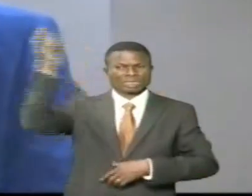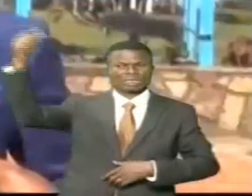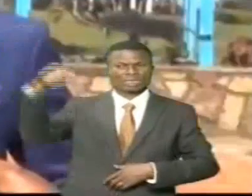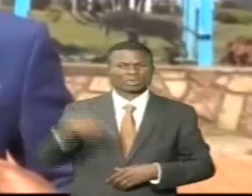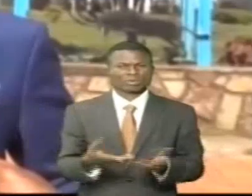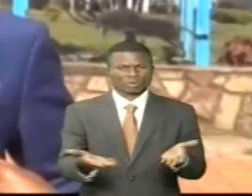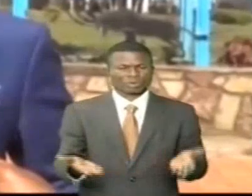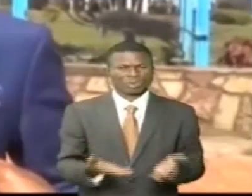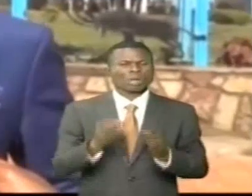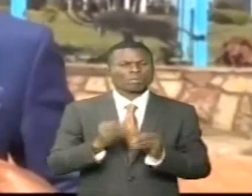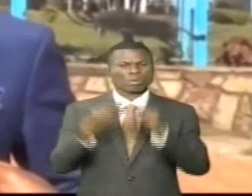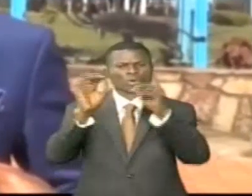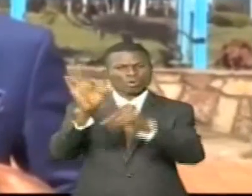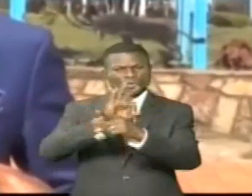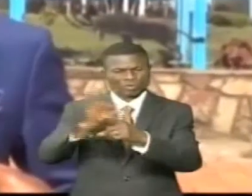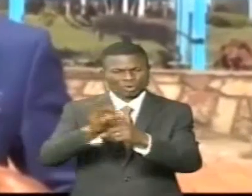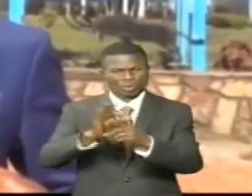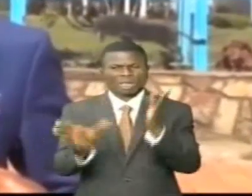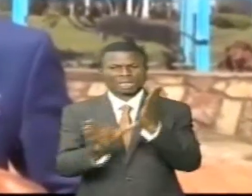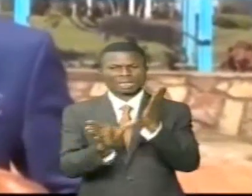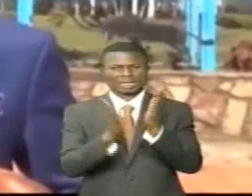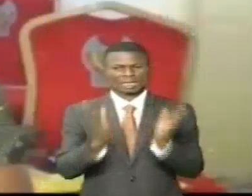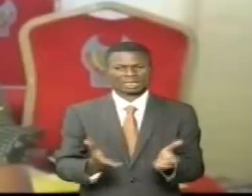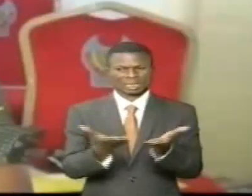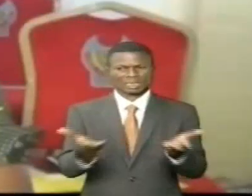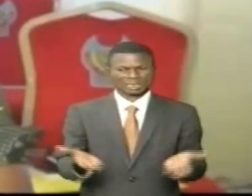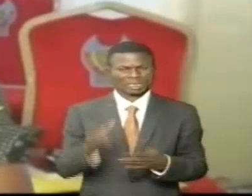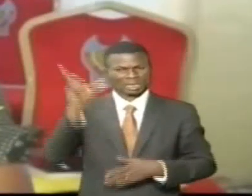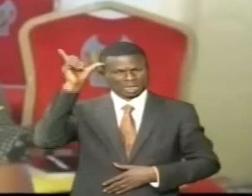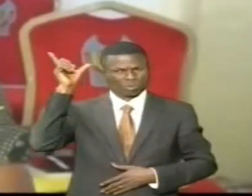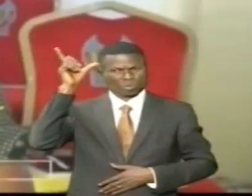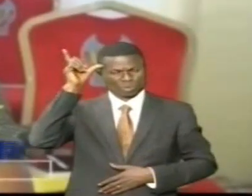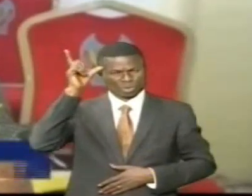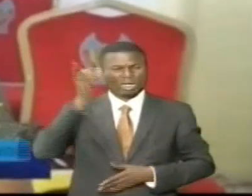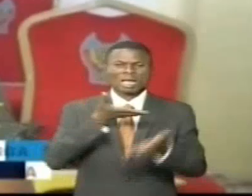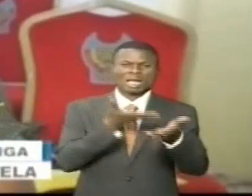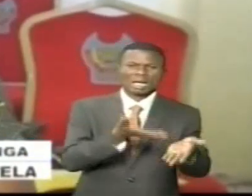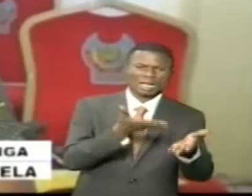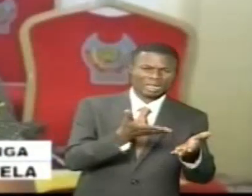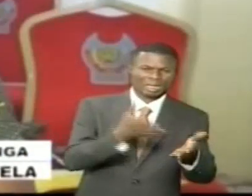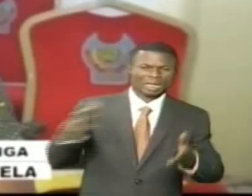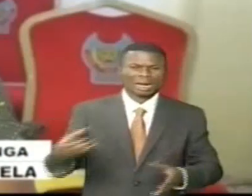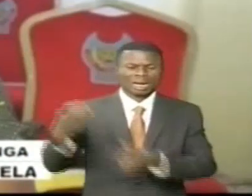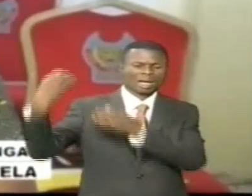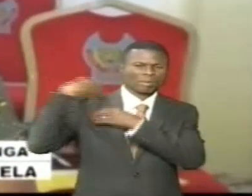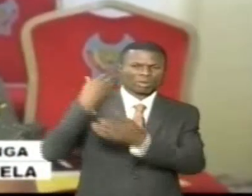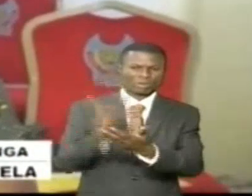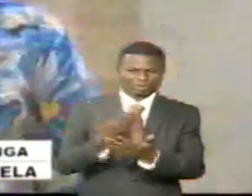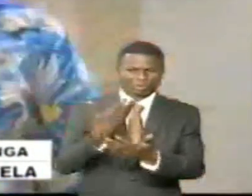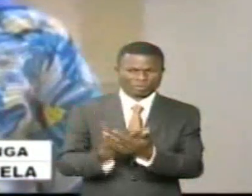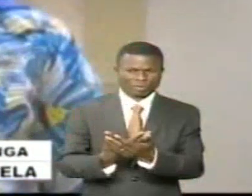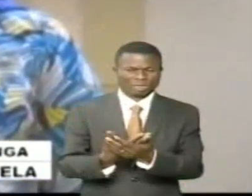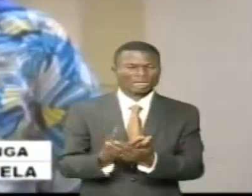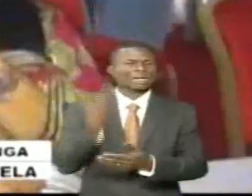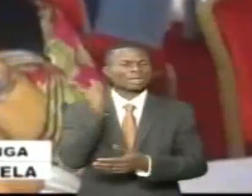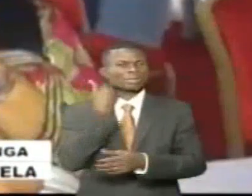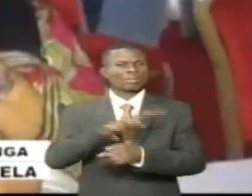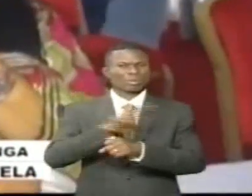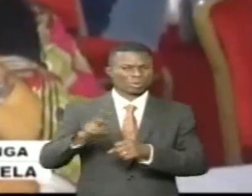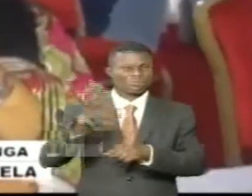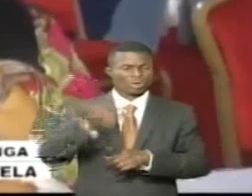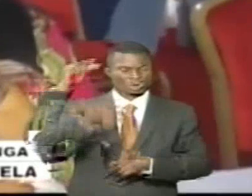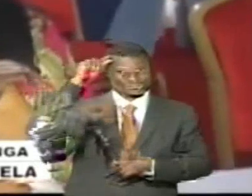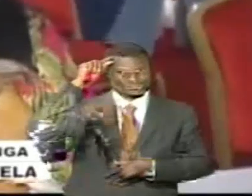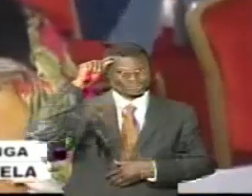la formation de techniciens ici localement. Cela favorisera la prise en charge rapide des cas confirmés. Le gouvernement Kiabou a par